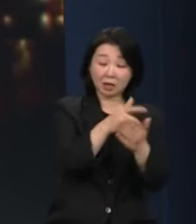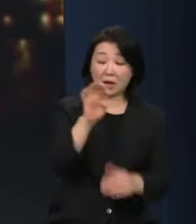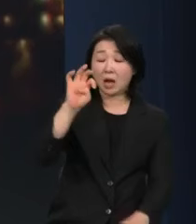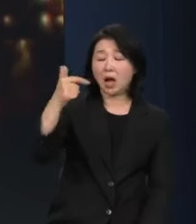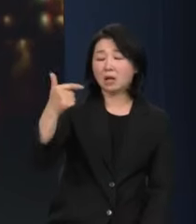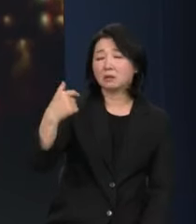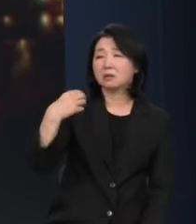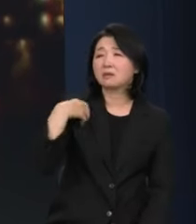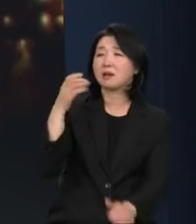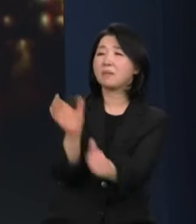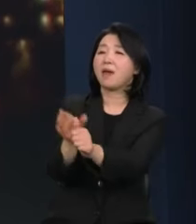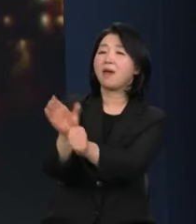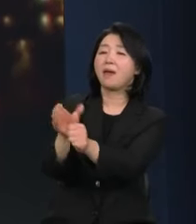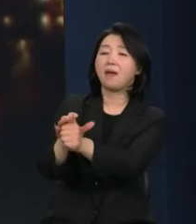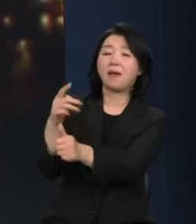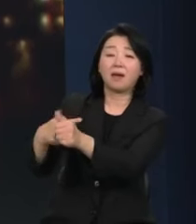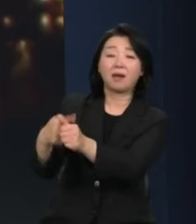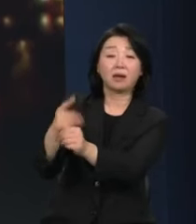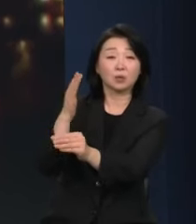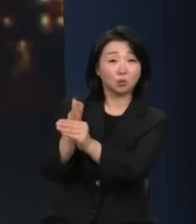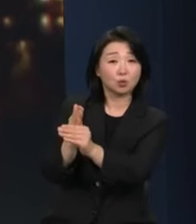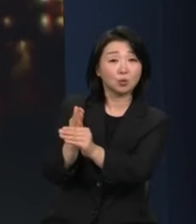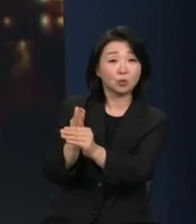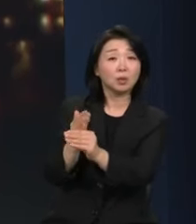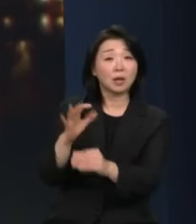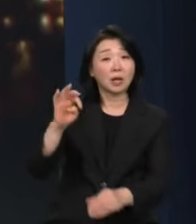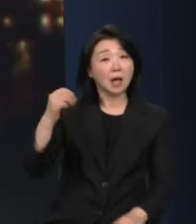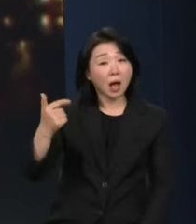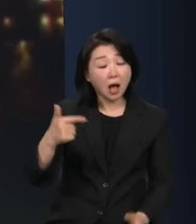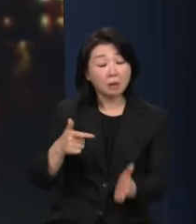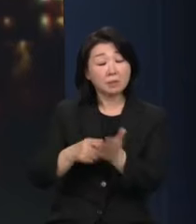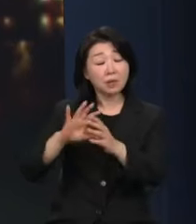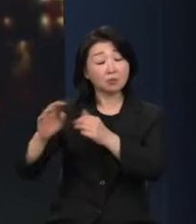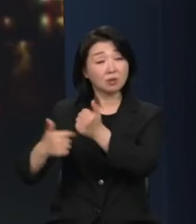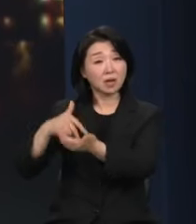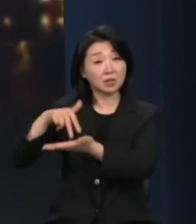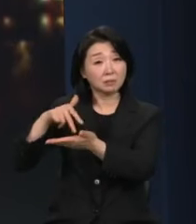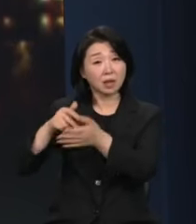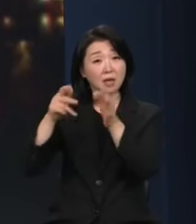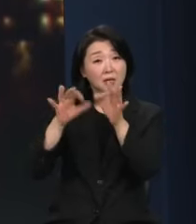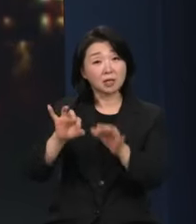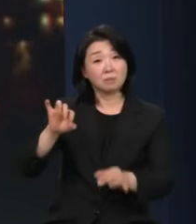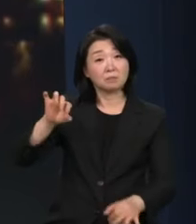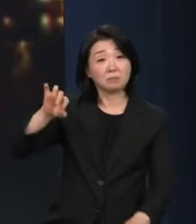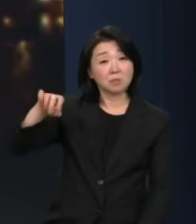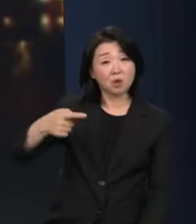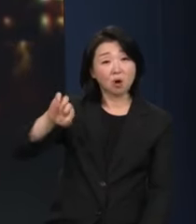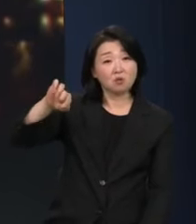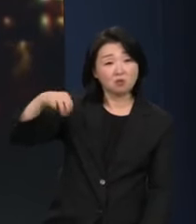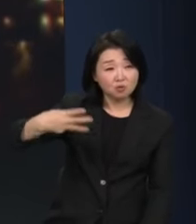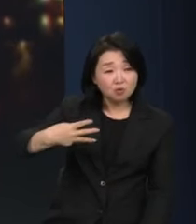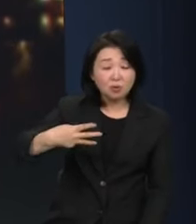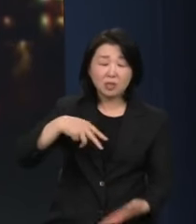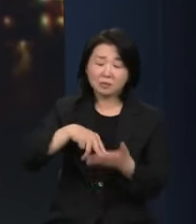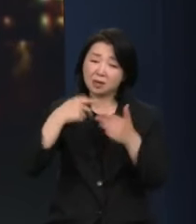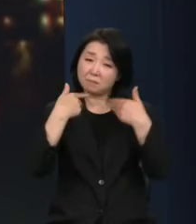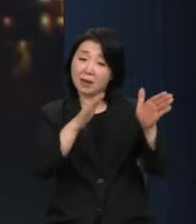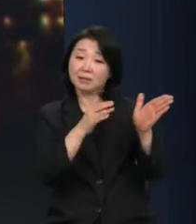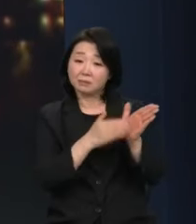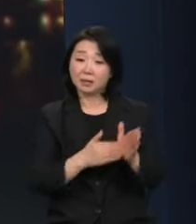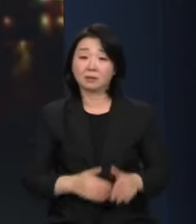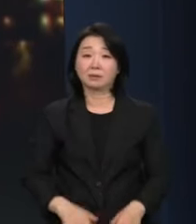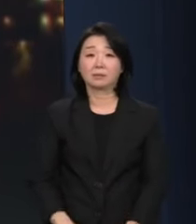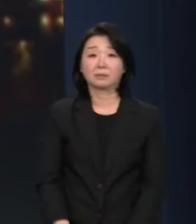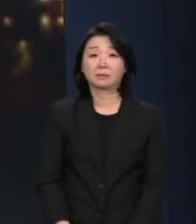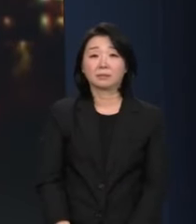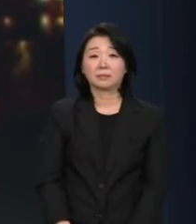책임론을 앞장서서 주장하고 있는데 자 한동훈 전 비대위원장 측의 김경률 전 비대위원장이 이에 대해서 날선 반응을 보였습니다. 먼저 듣고